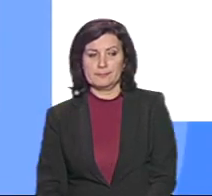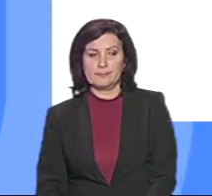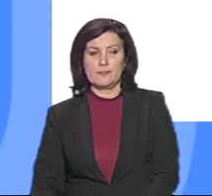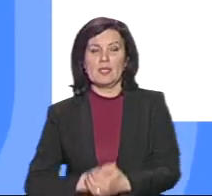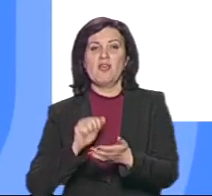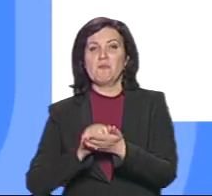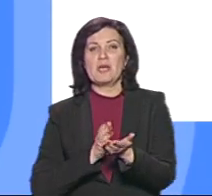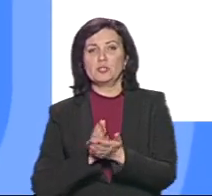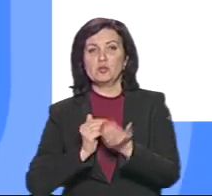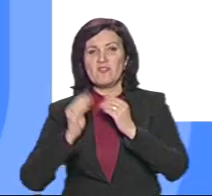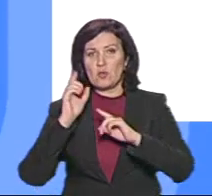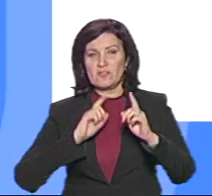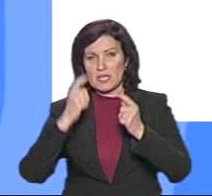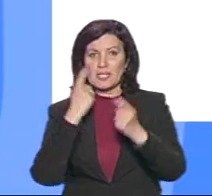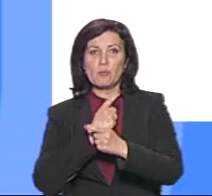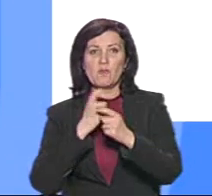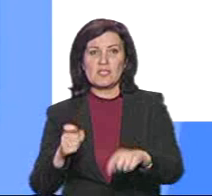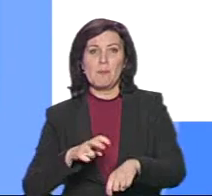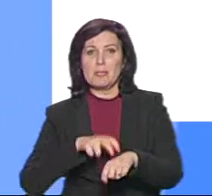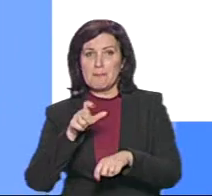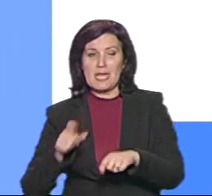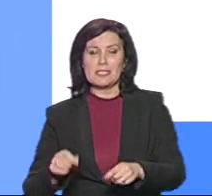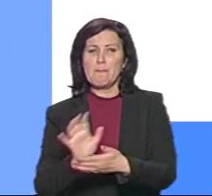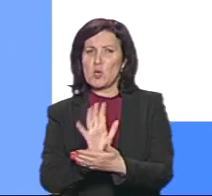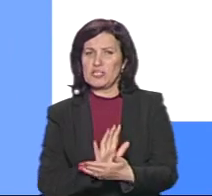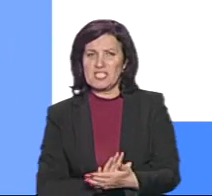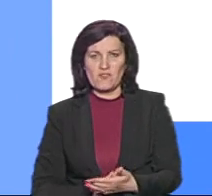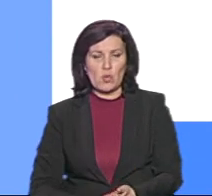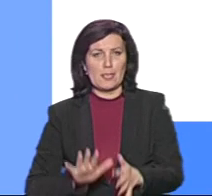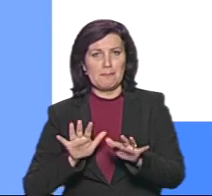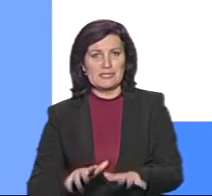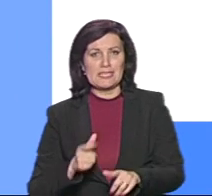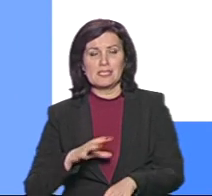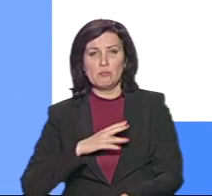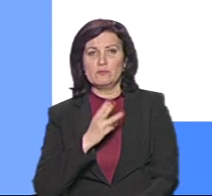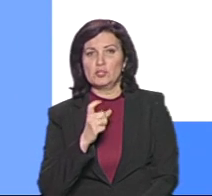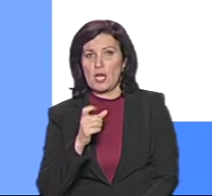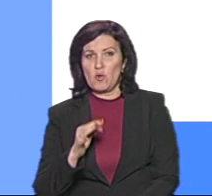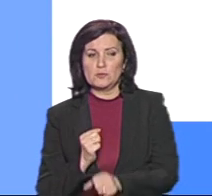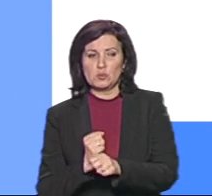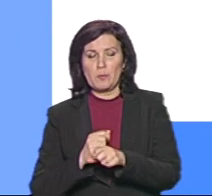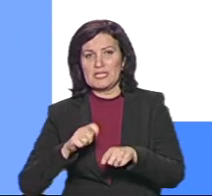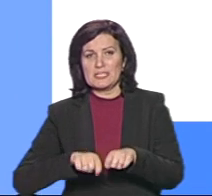У прес-службі Верховної Ради повідомляють, медики продезінфікували місця, де був Сергій Шахов, і зроблять